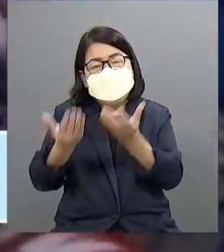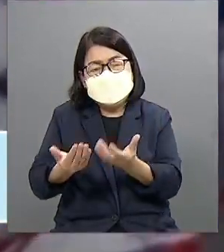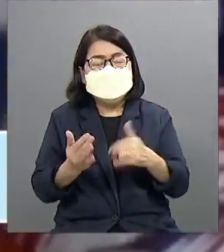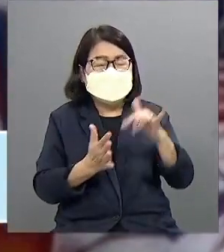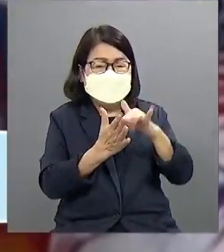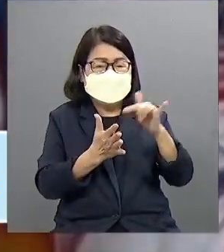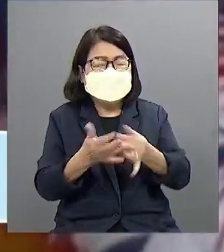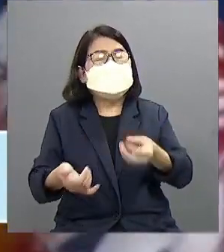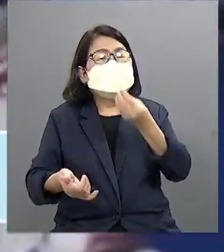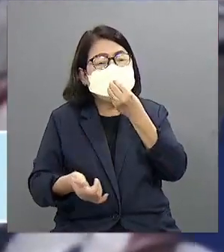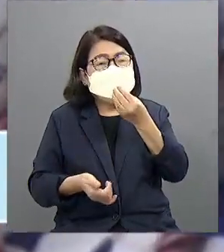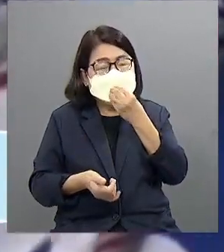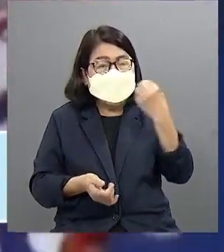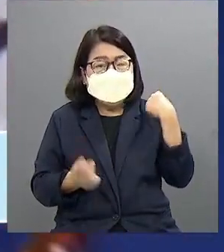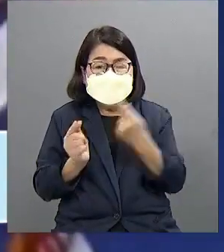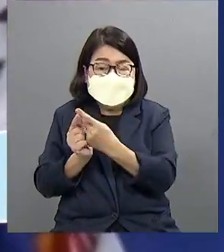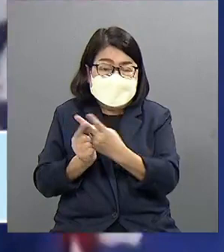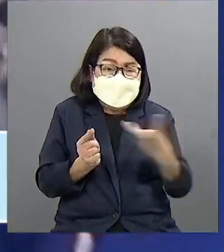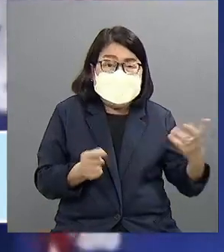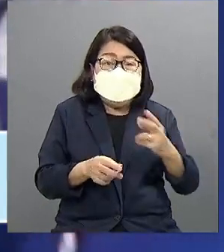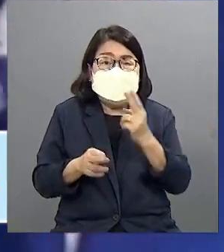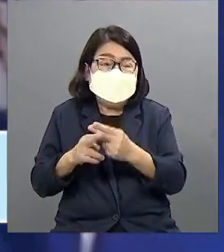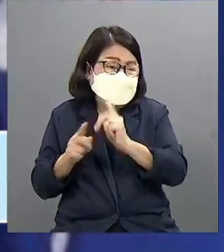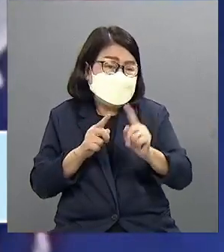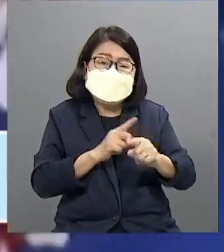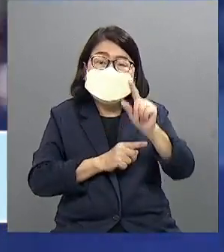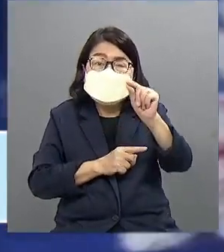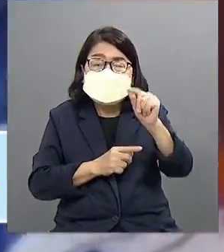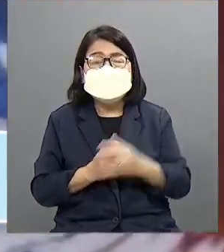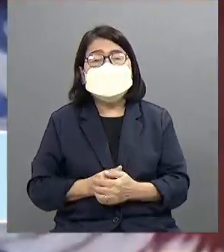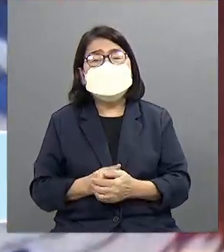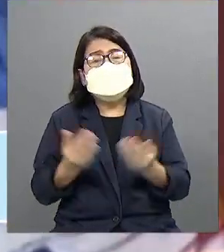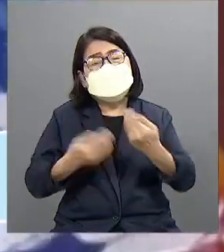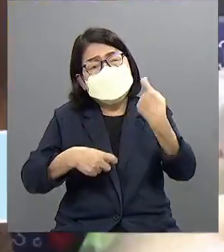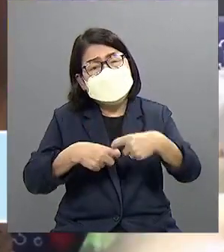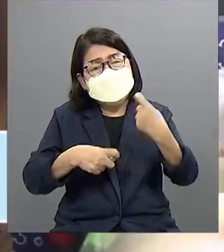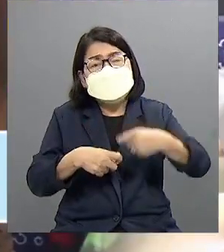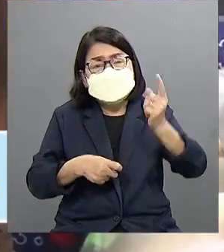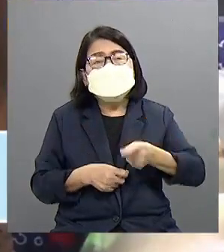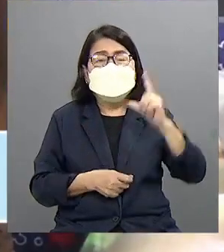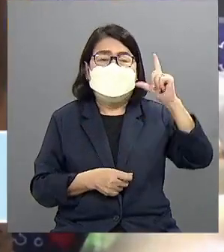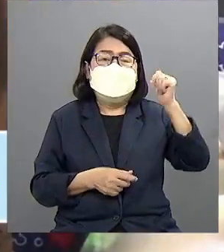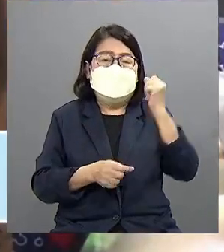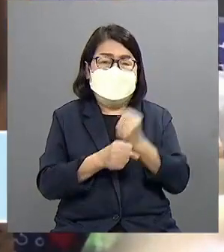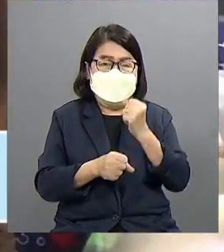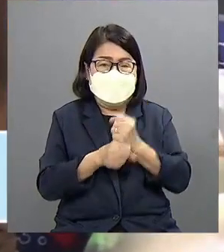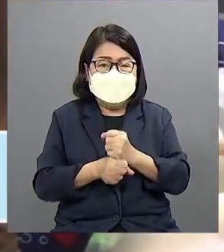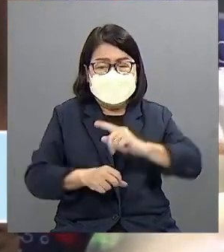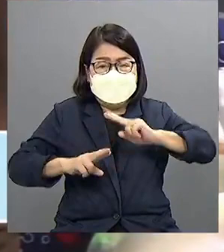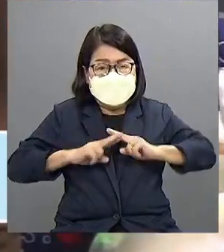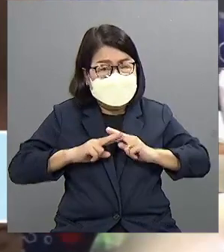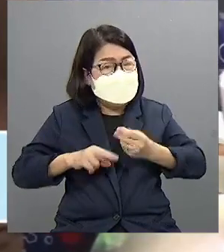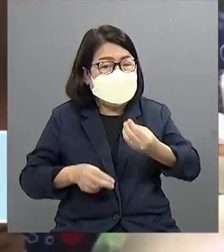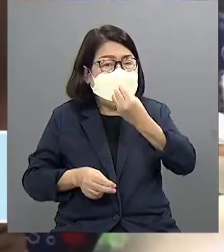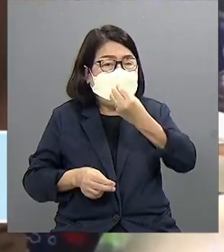โห20ชนิดเลยอ่ะทีนี้บุตรสาวเนี่ยช่วยเหลือตัวเองไม่ได้ต้องให้ยาให้อาหารทางสายยางค่ะตอนนี้เดือดร้อนเป็นอย่างมาก